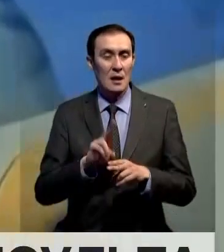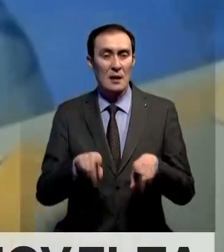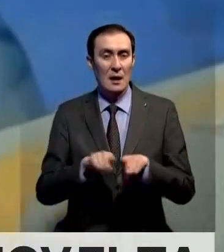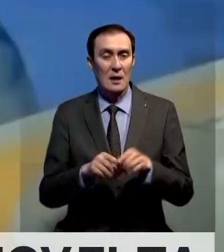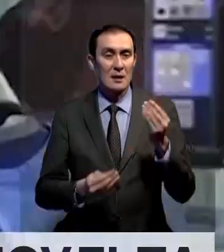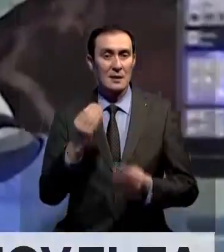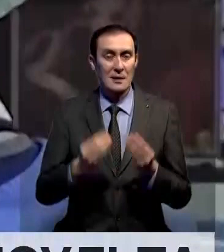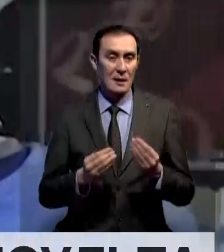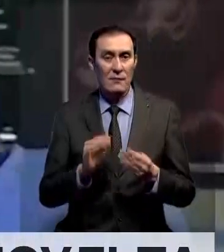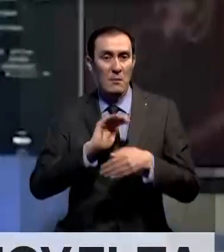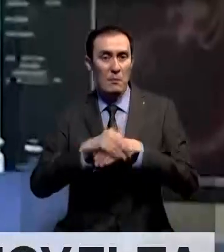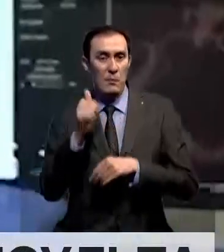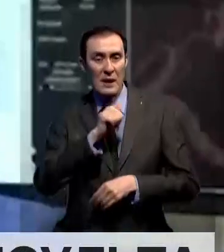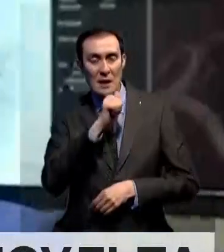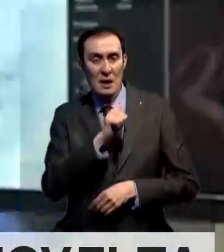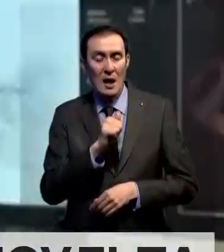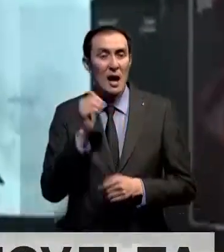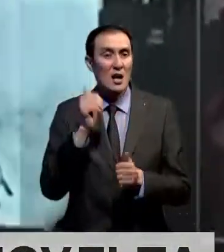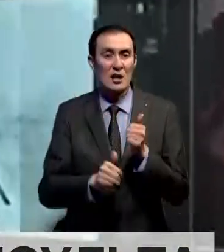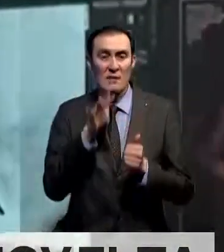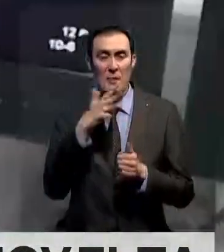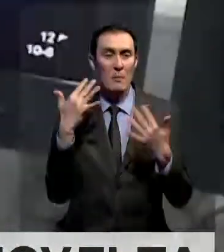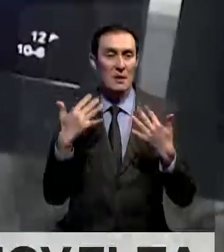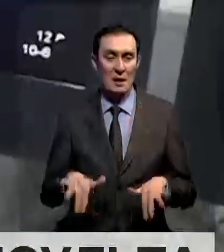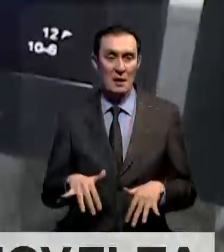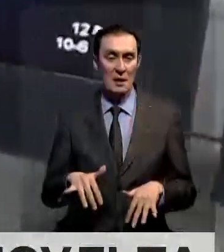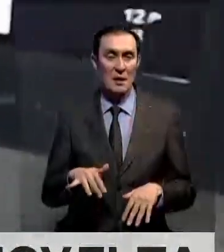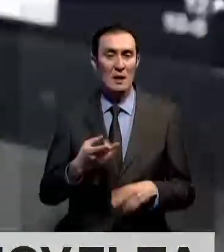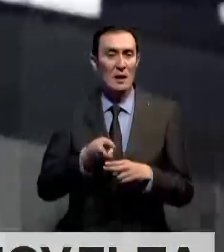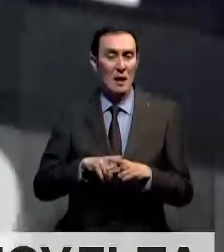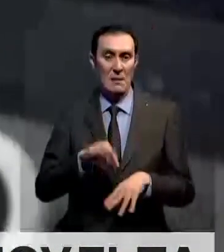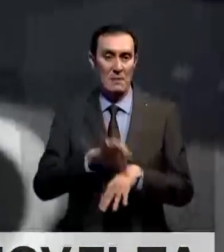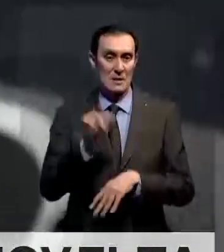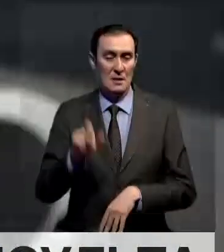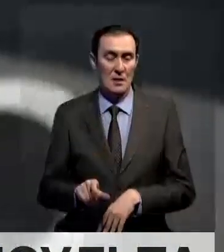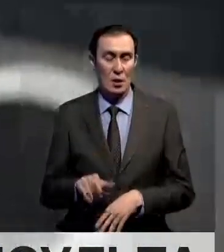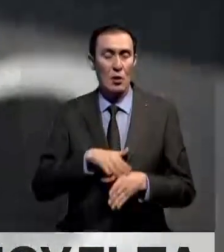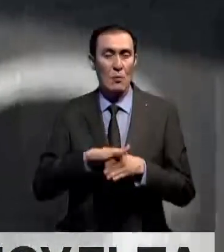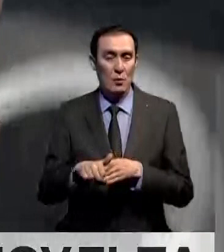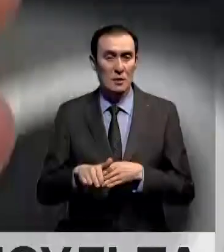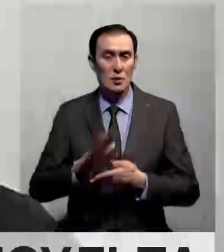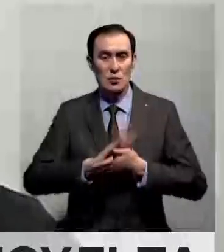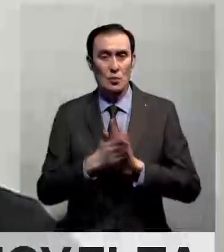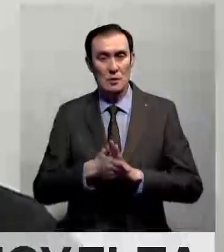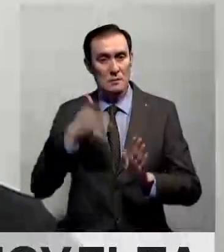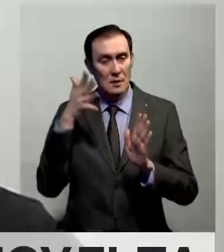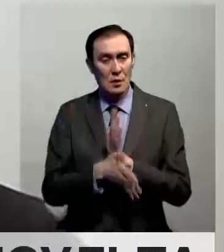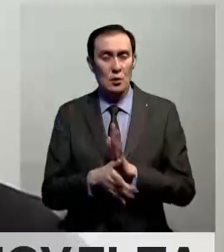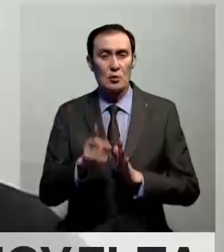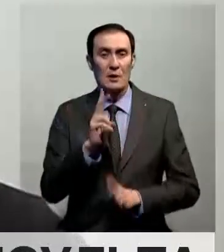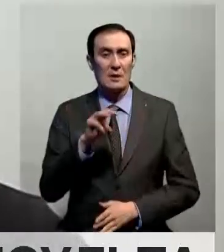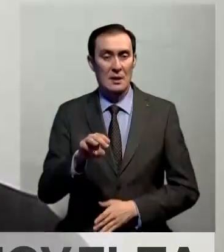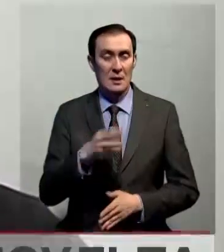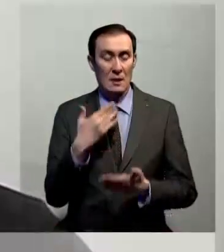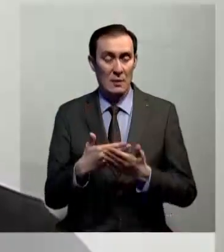прятки, а каждая минута отнимает шансы у пациента. Есть полная клиническая картина, что у человека что-то не то. Делают КТ, КТ